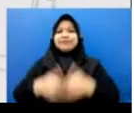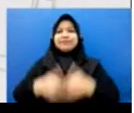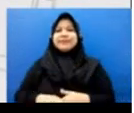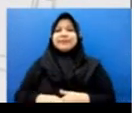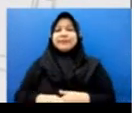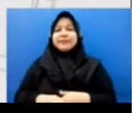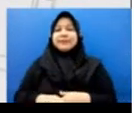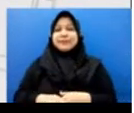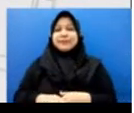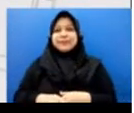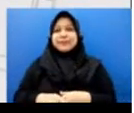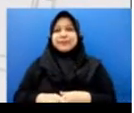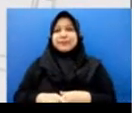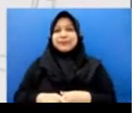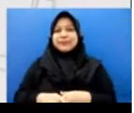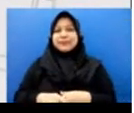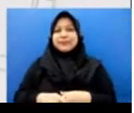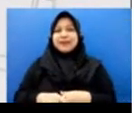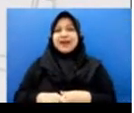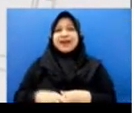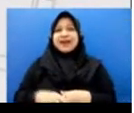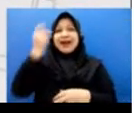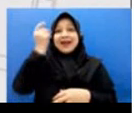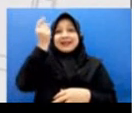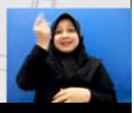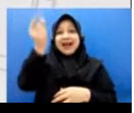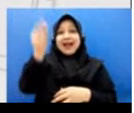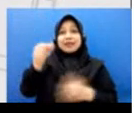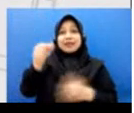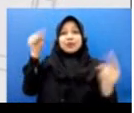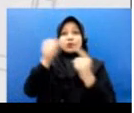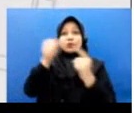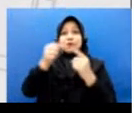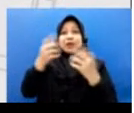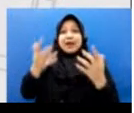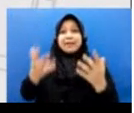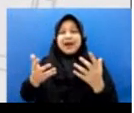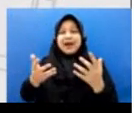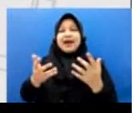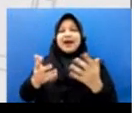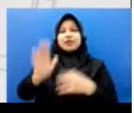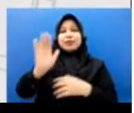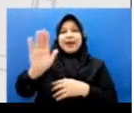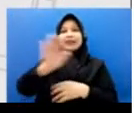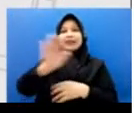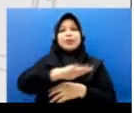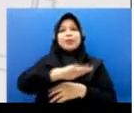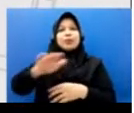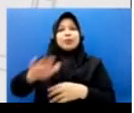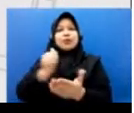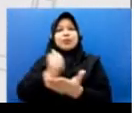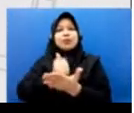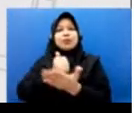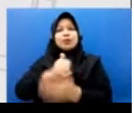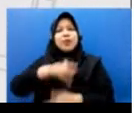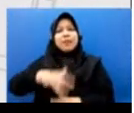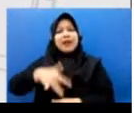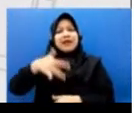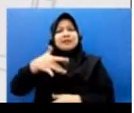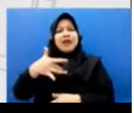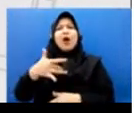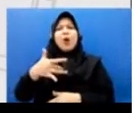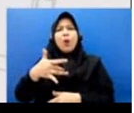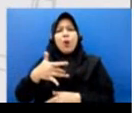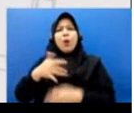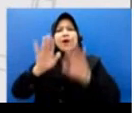Tujuan dari rancangan ini adalah membuat murid merasakan bahwa ada loh di media sosial, di